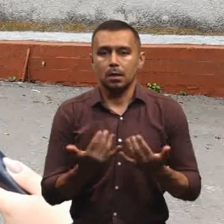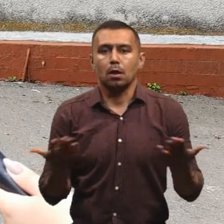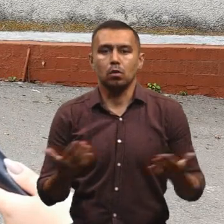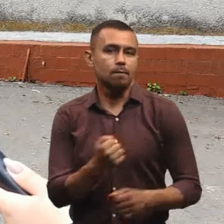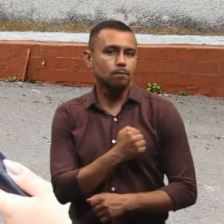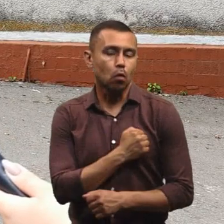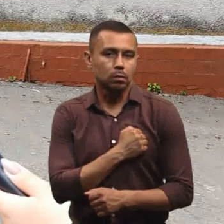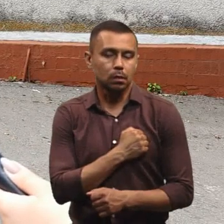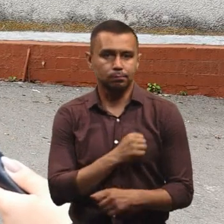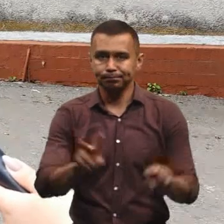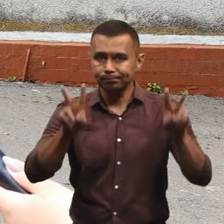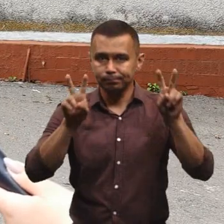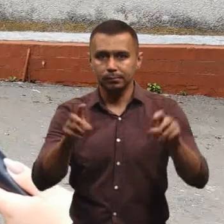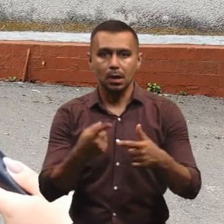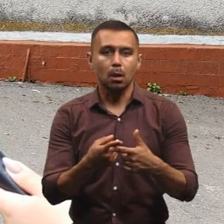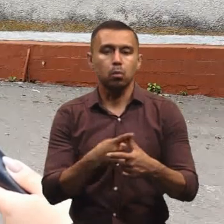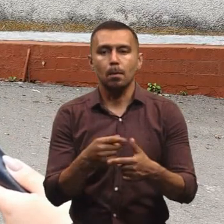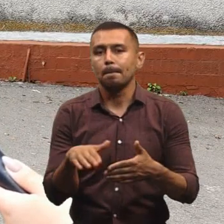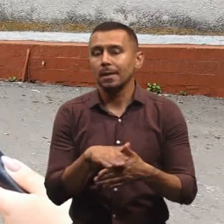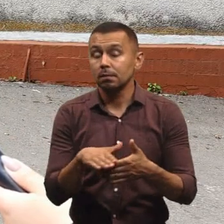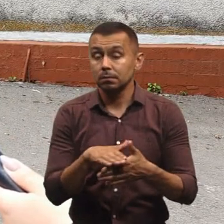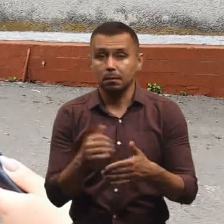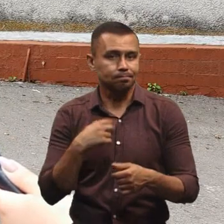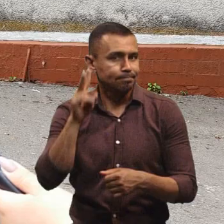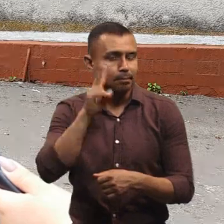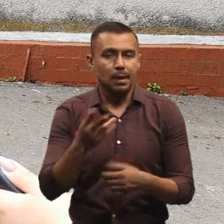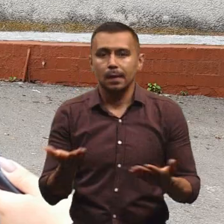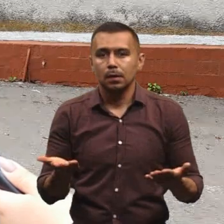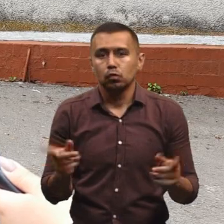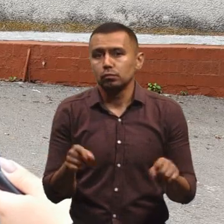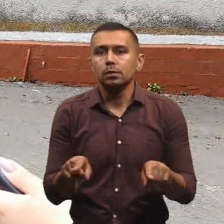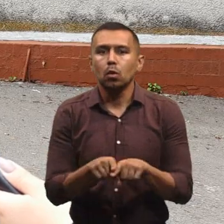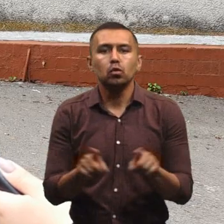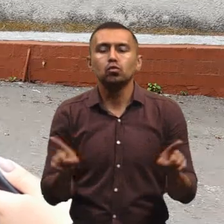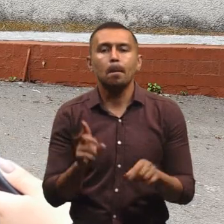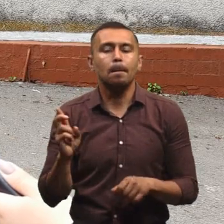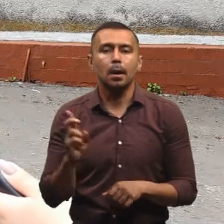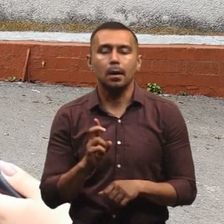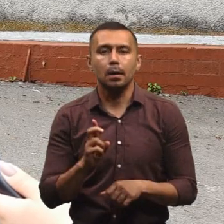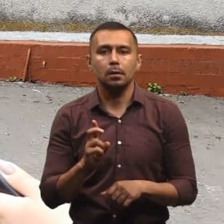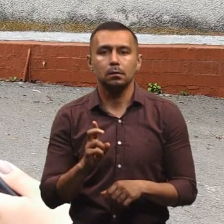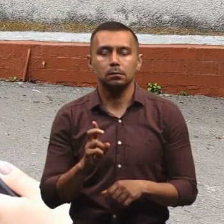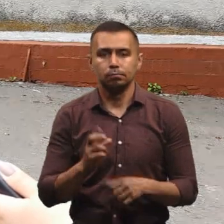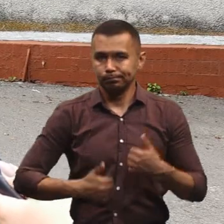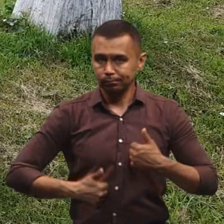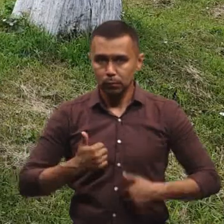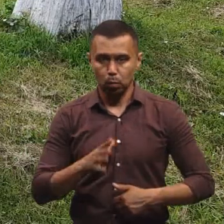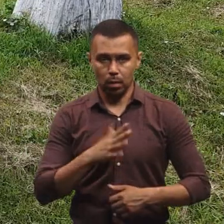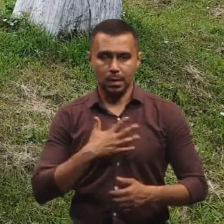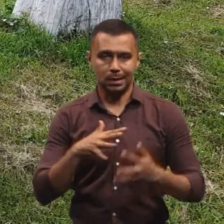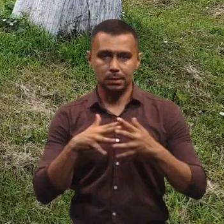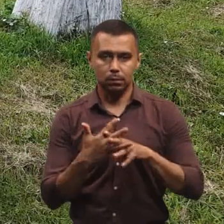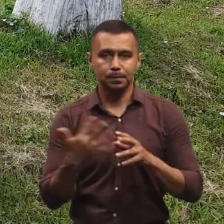воєна назвати чи Прізвище не знаю Щось такого щоб достойне було наше село